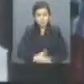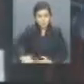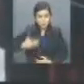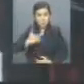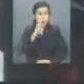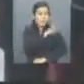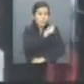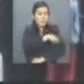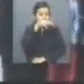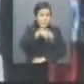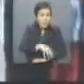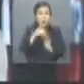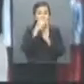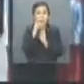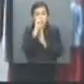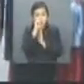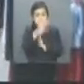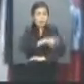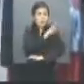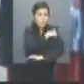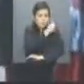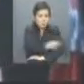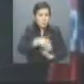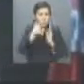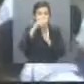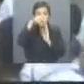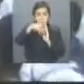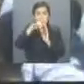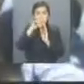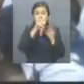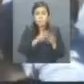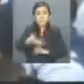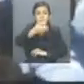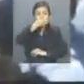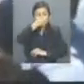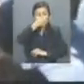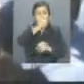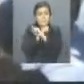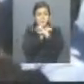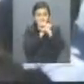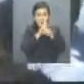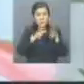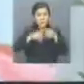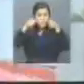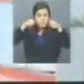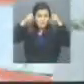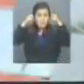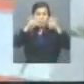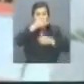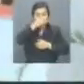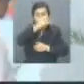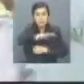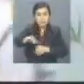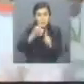าต้องเร่งให้การดูแลโดยการแจกจ่ายหน้ากากอนามัยและแนะนำวิธีการสวมใส่ที่ถูกวิธีแก่เด็กๆขณะ